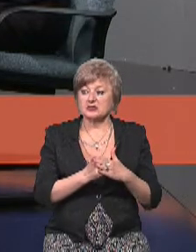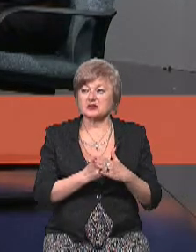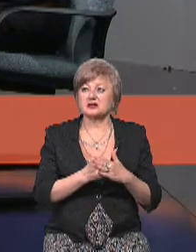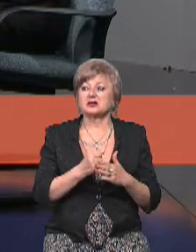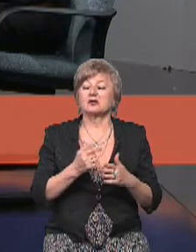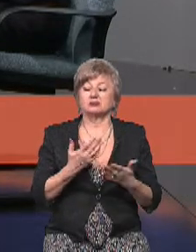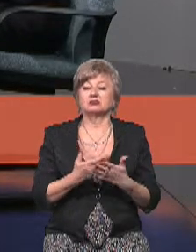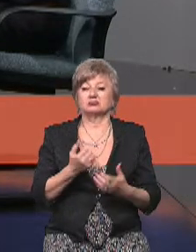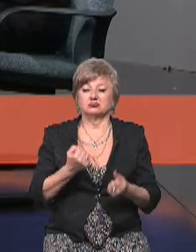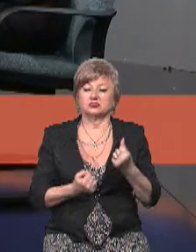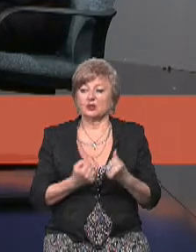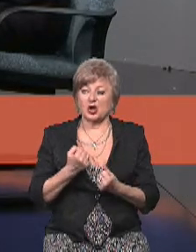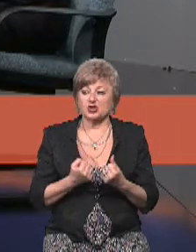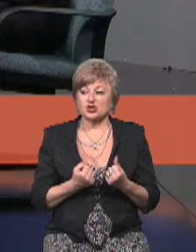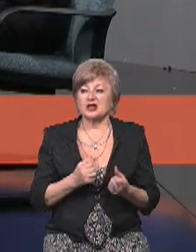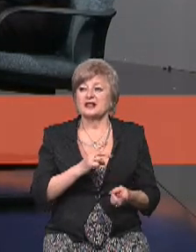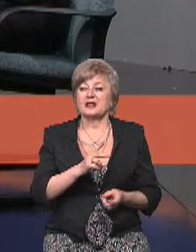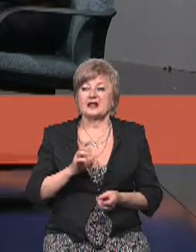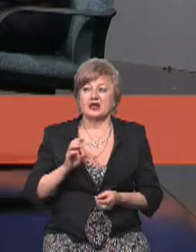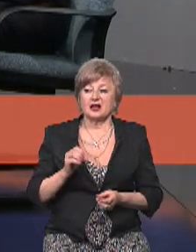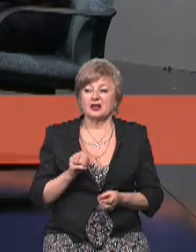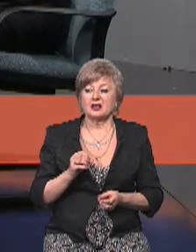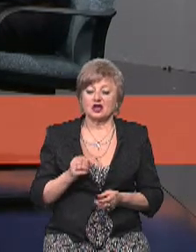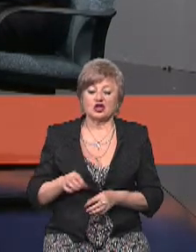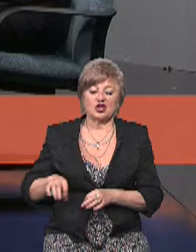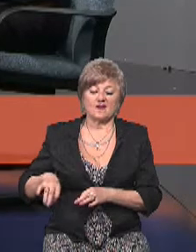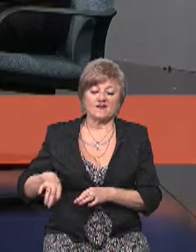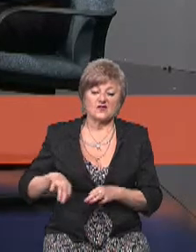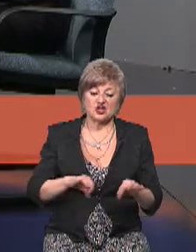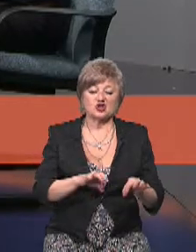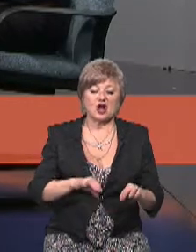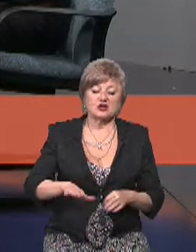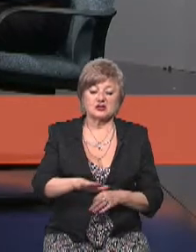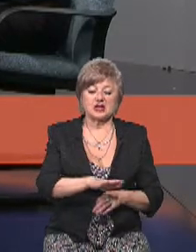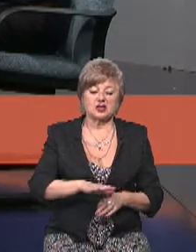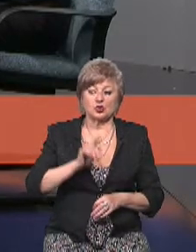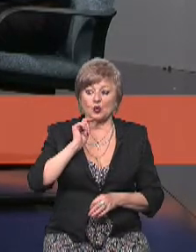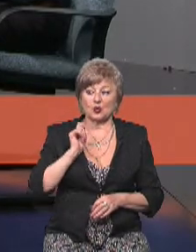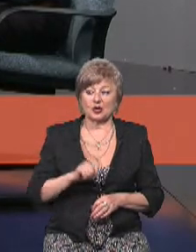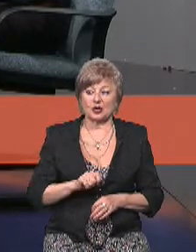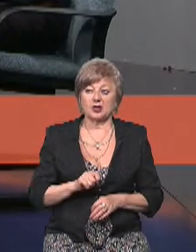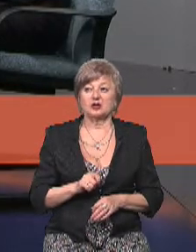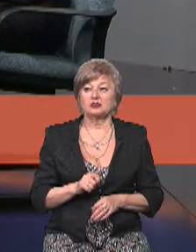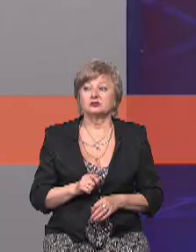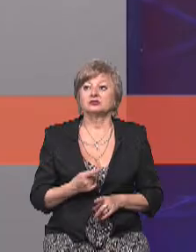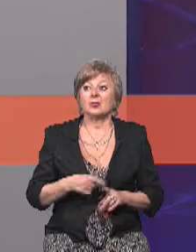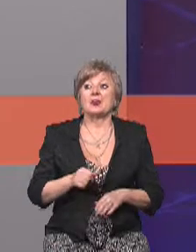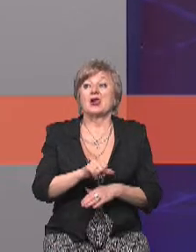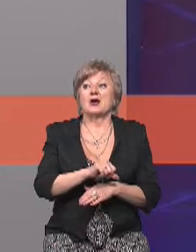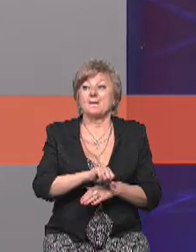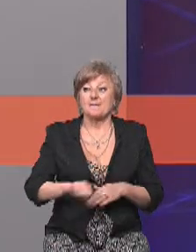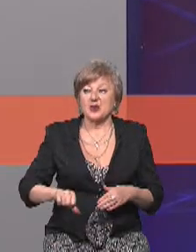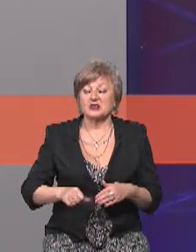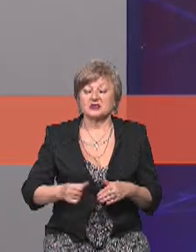транспортних засобів, які в'їжджають на митну територію України. Прикордонна митниця вносить